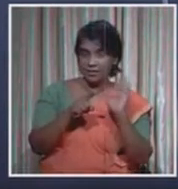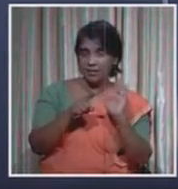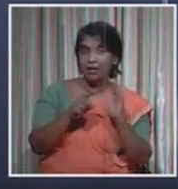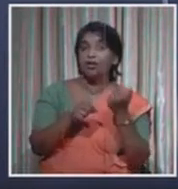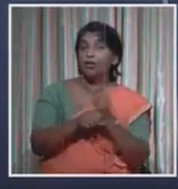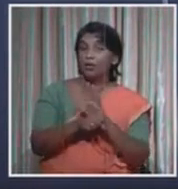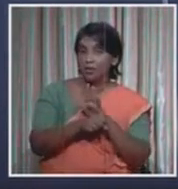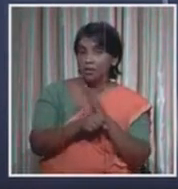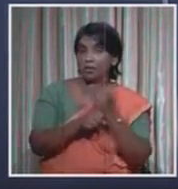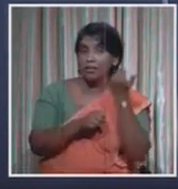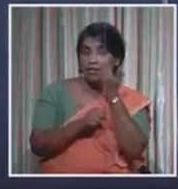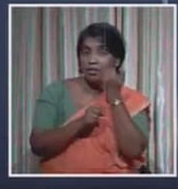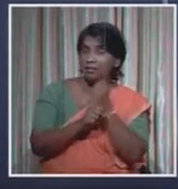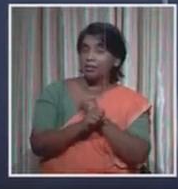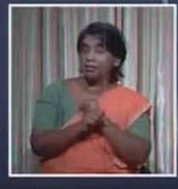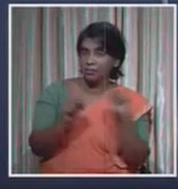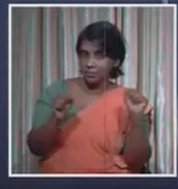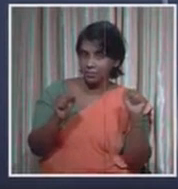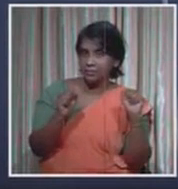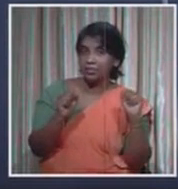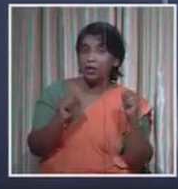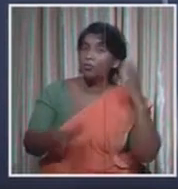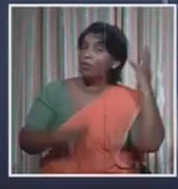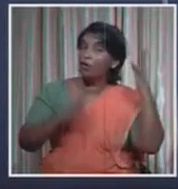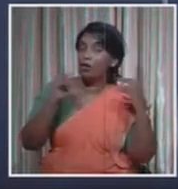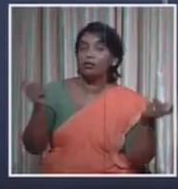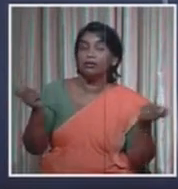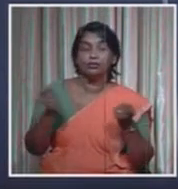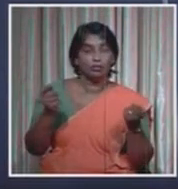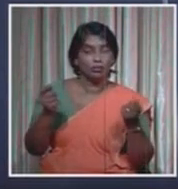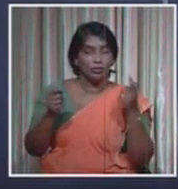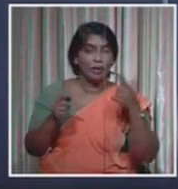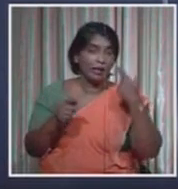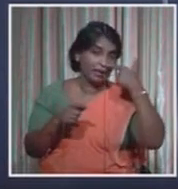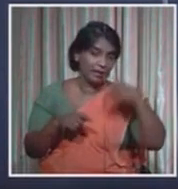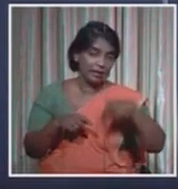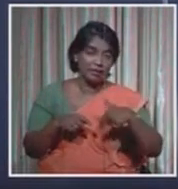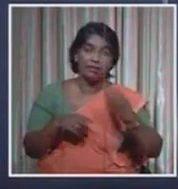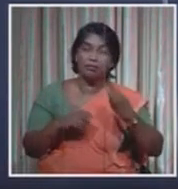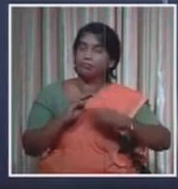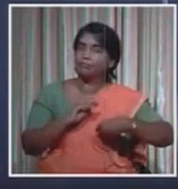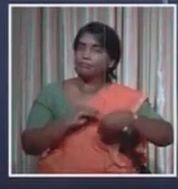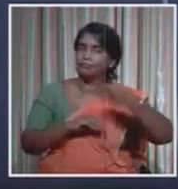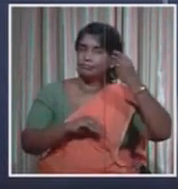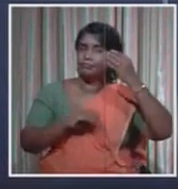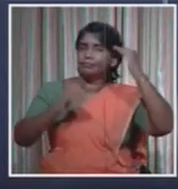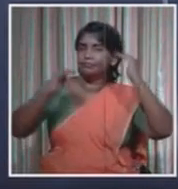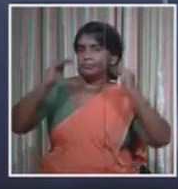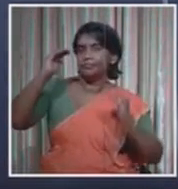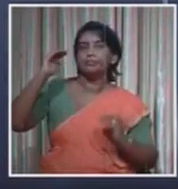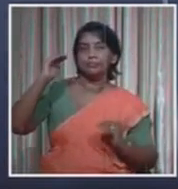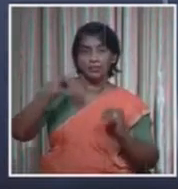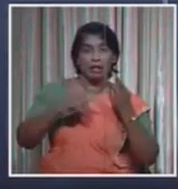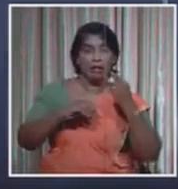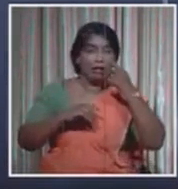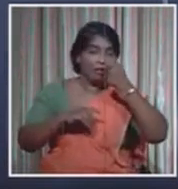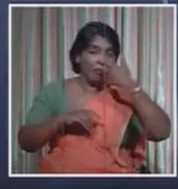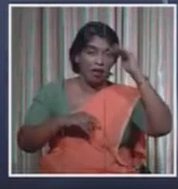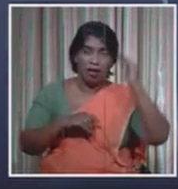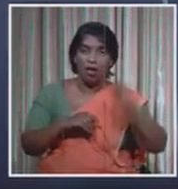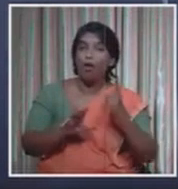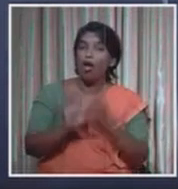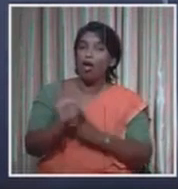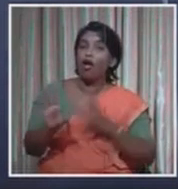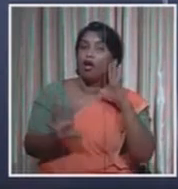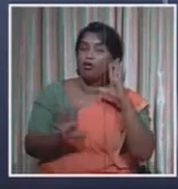කොරෝනා වසංගත තත්ත්වය නැතුව ලෝක වෙළඳපොලේ තෙල් විල ඉහළ යනවනුට පහළ යන කාල සීමාවක අවුරුදු